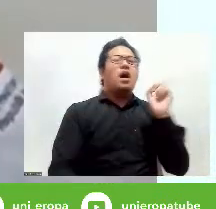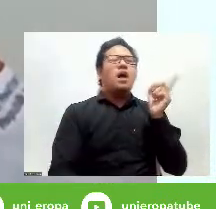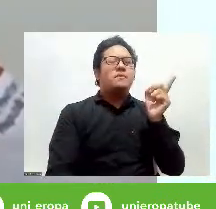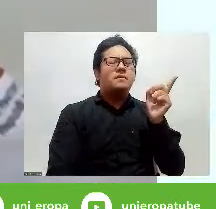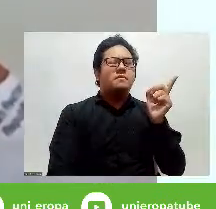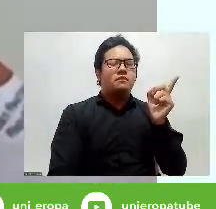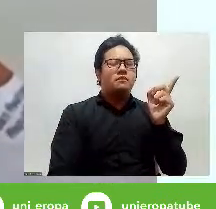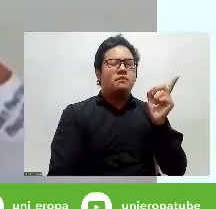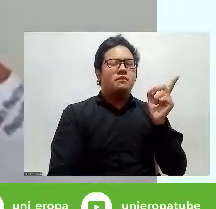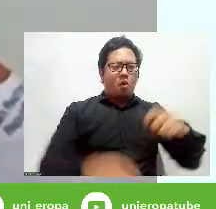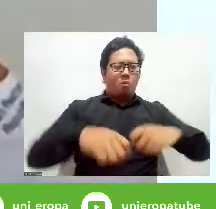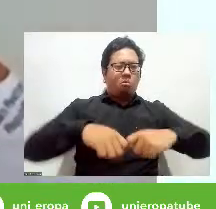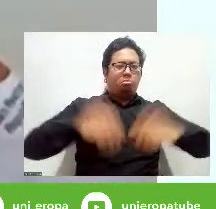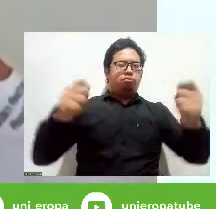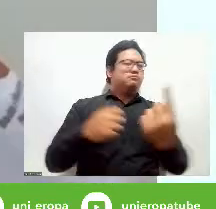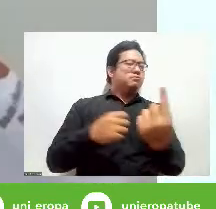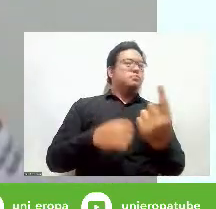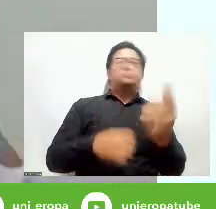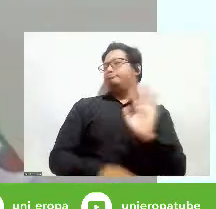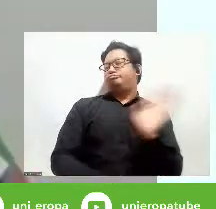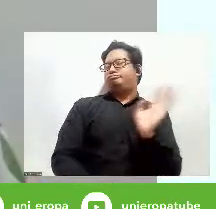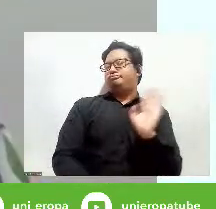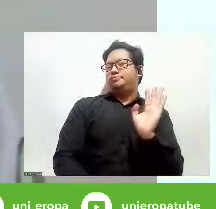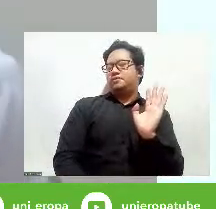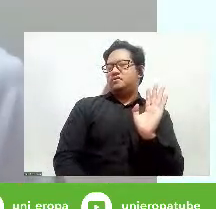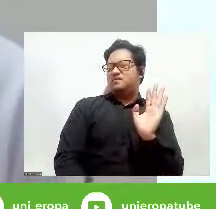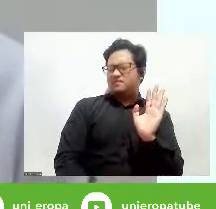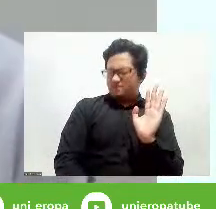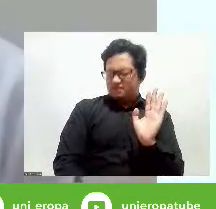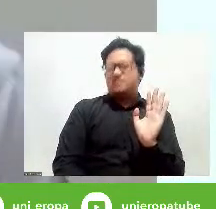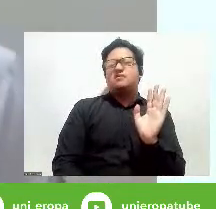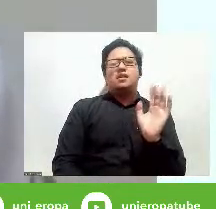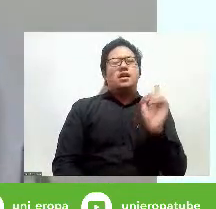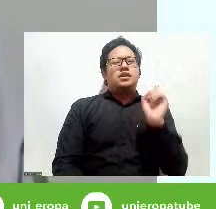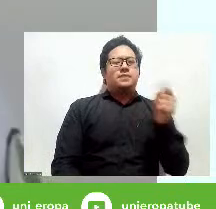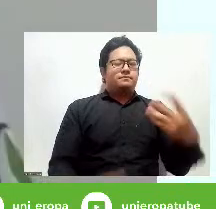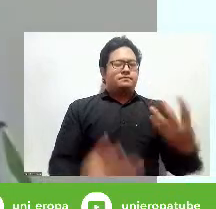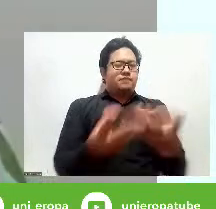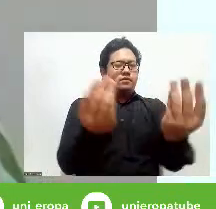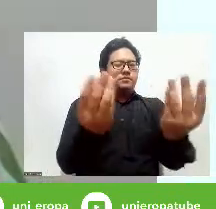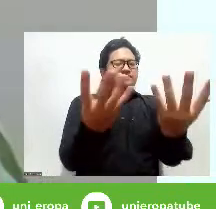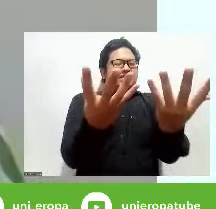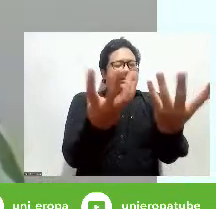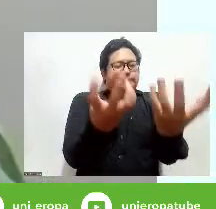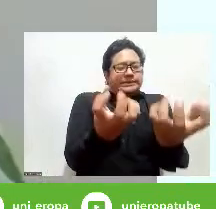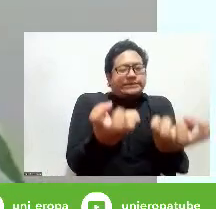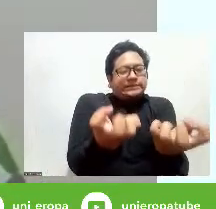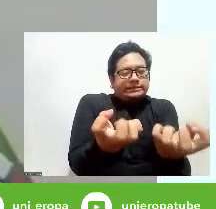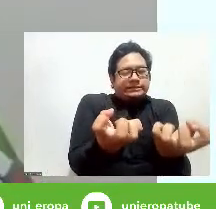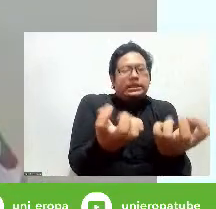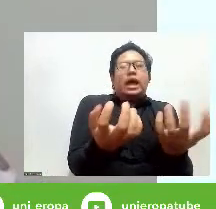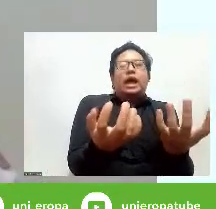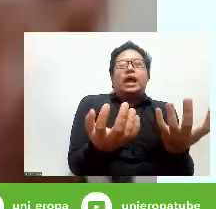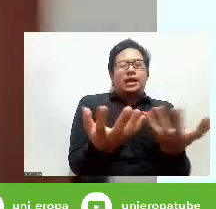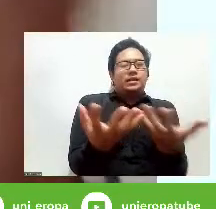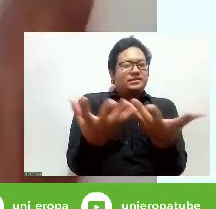sendirinya tidak karena memang dikeringkan untuk dapat dimanfaatkan gambut ini kan